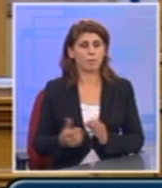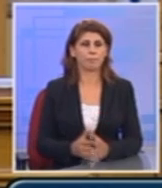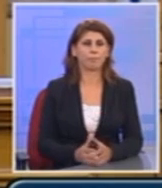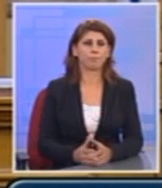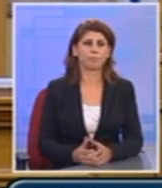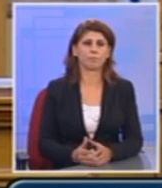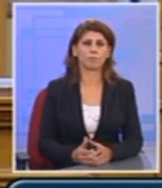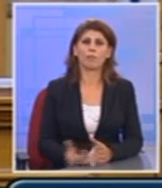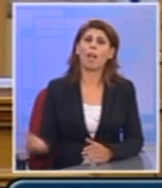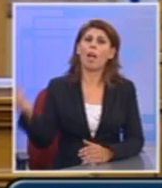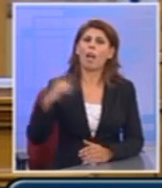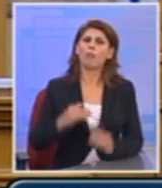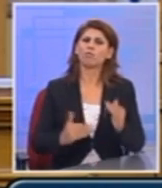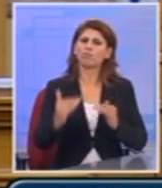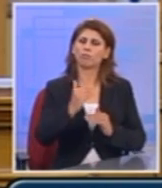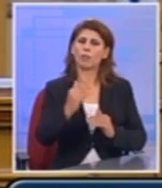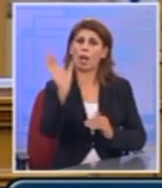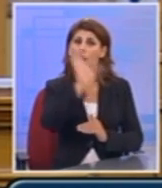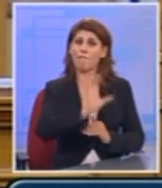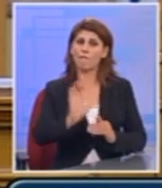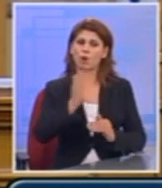αξιωματούχοι της ευρώπης